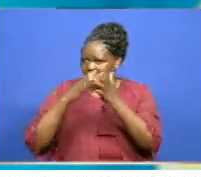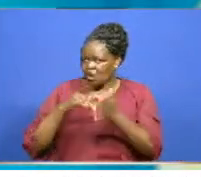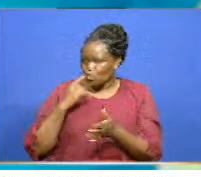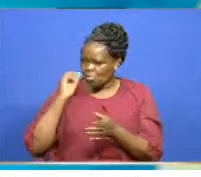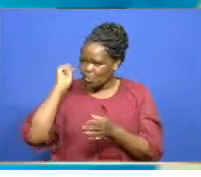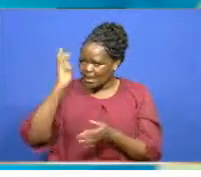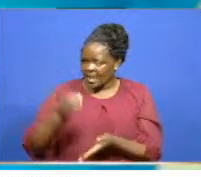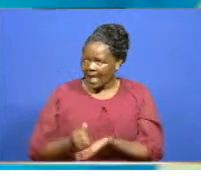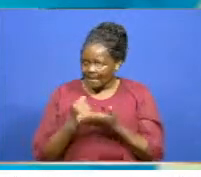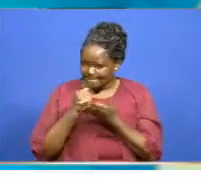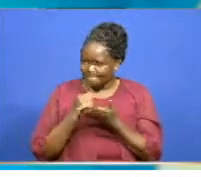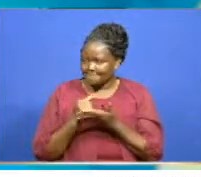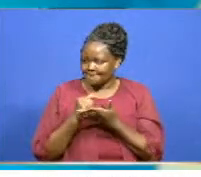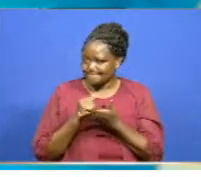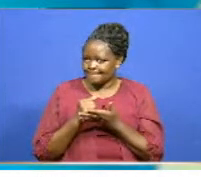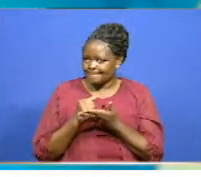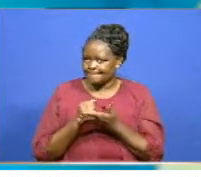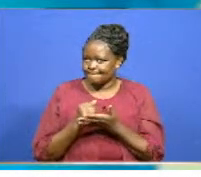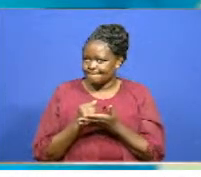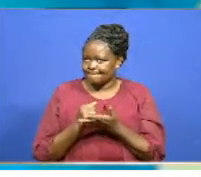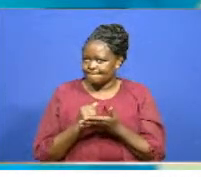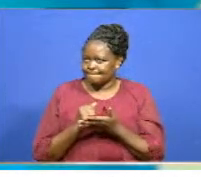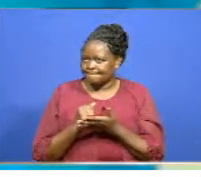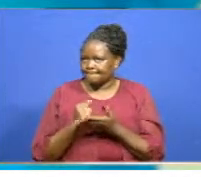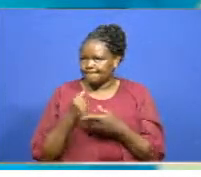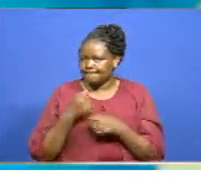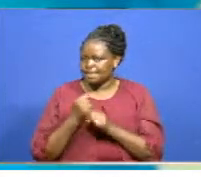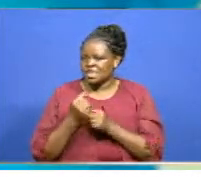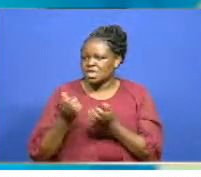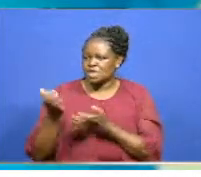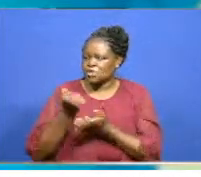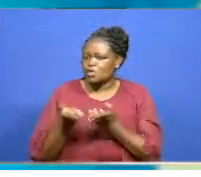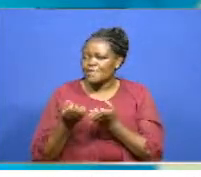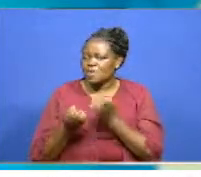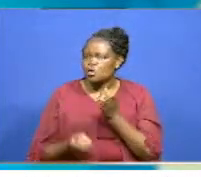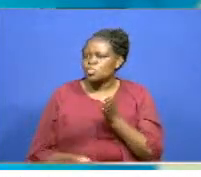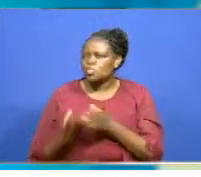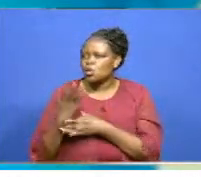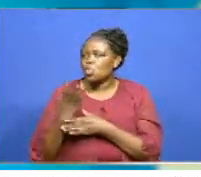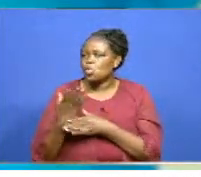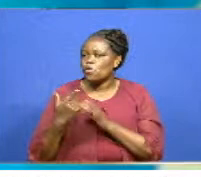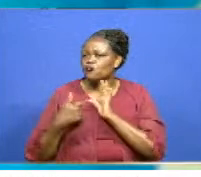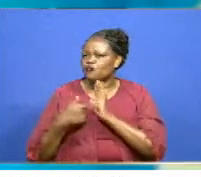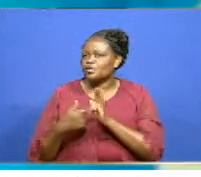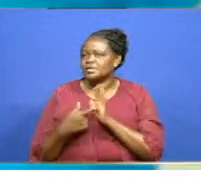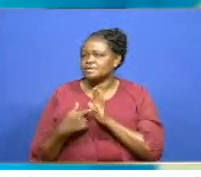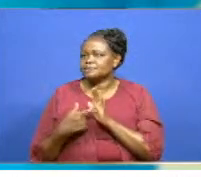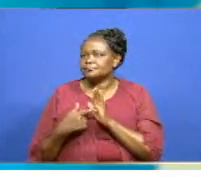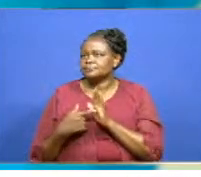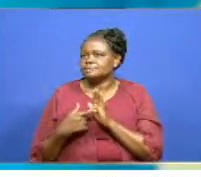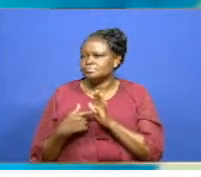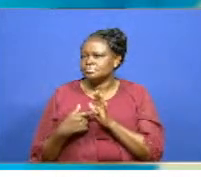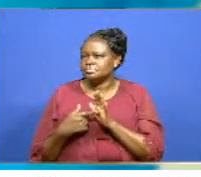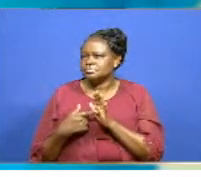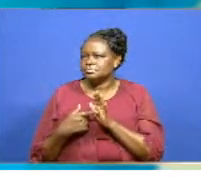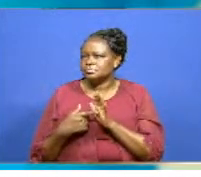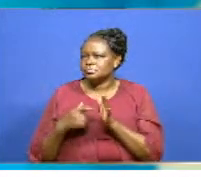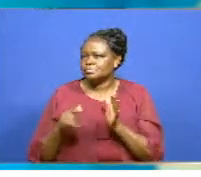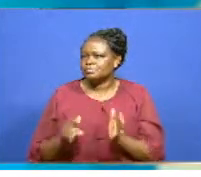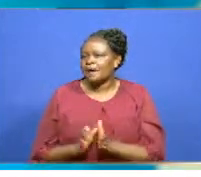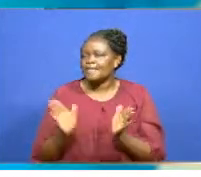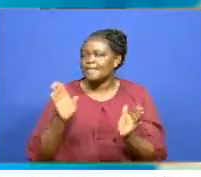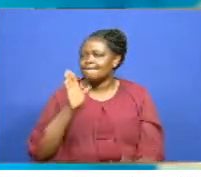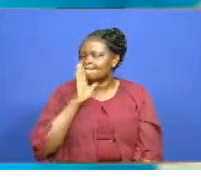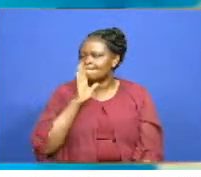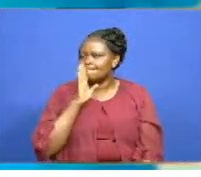atasaidia katika hii mambo ya kutengeneza uchumi wetu uweze kuboreka. Unaona kwamba tuna public debt